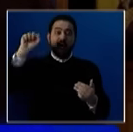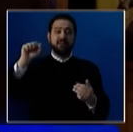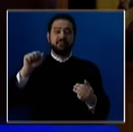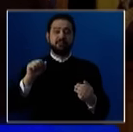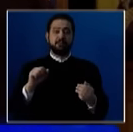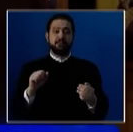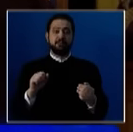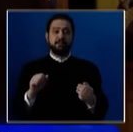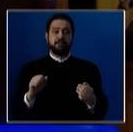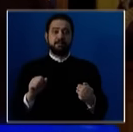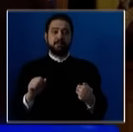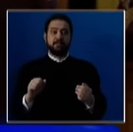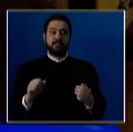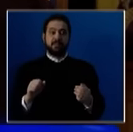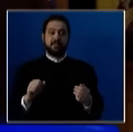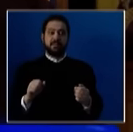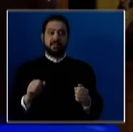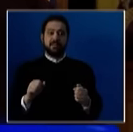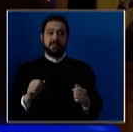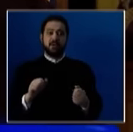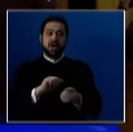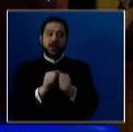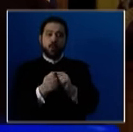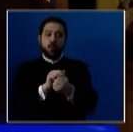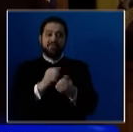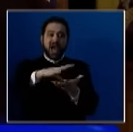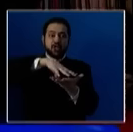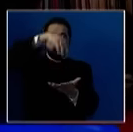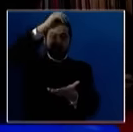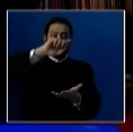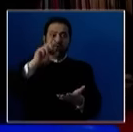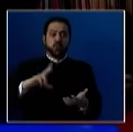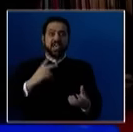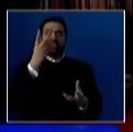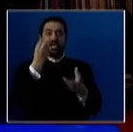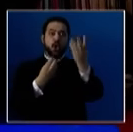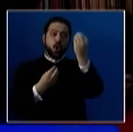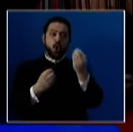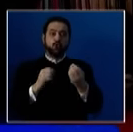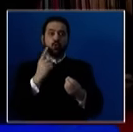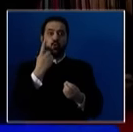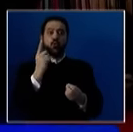de fapt, nevoința duhovnicească nu este rodul unui efort personal, așa cum s-ar